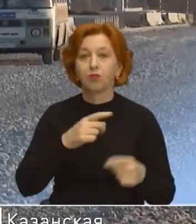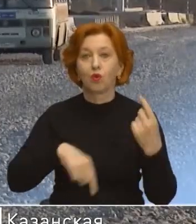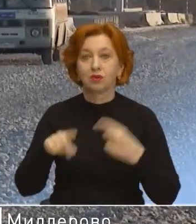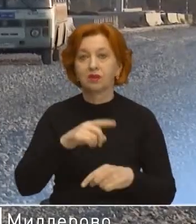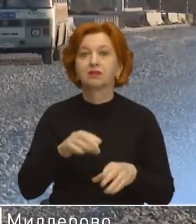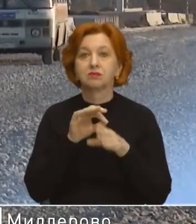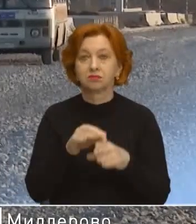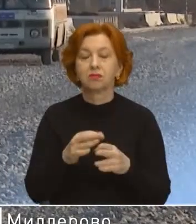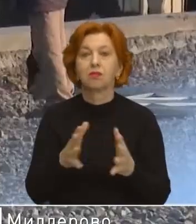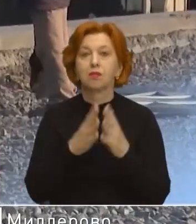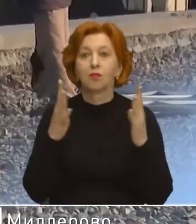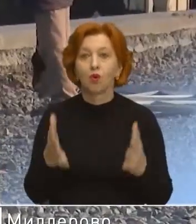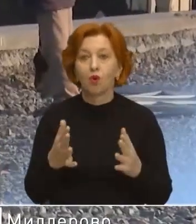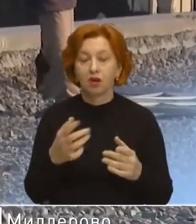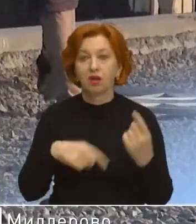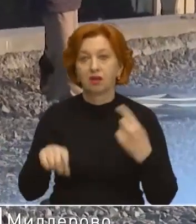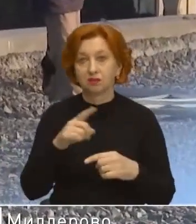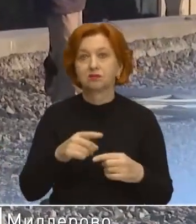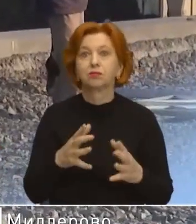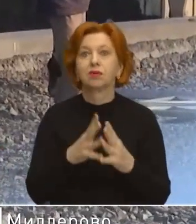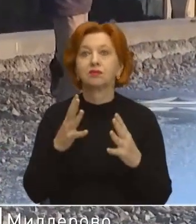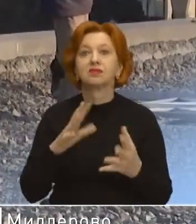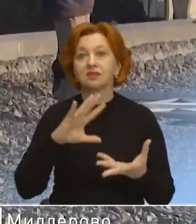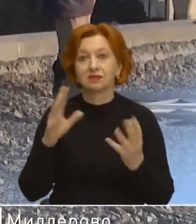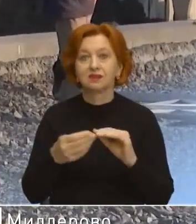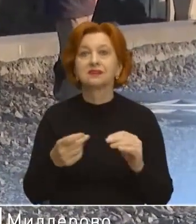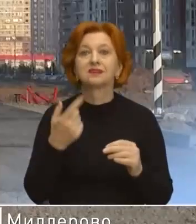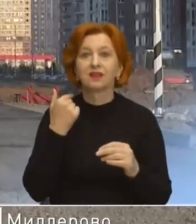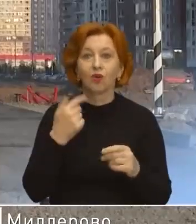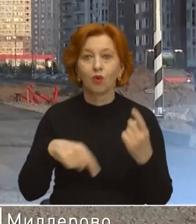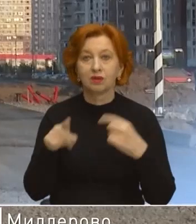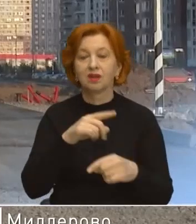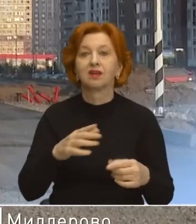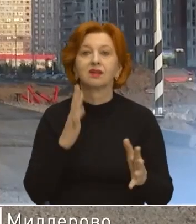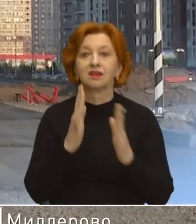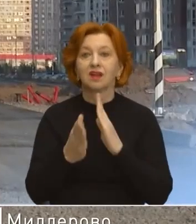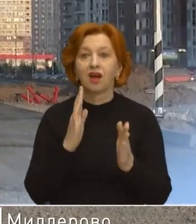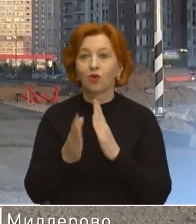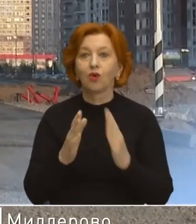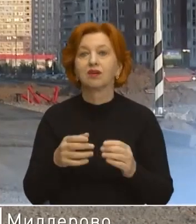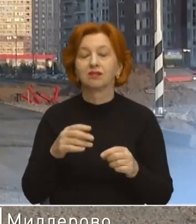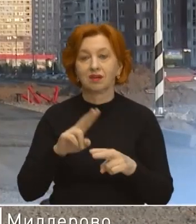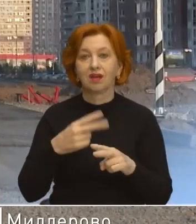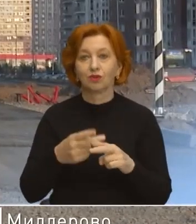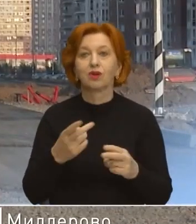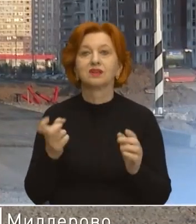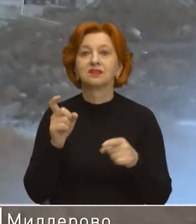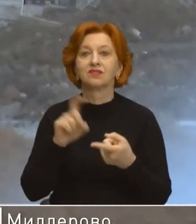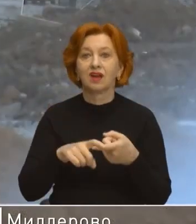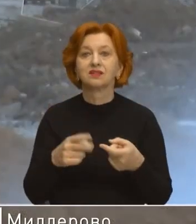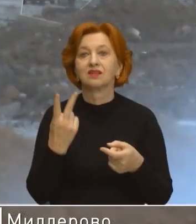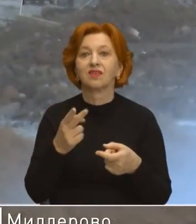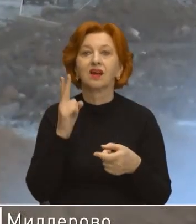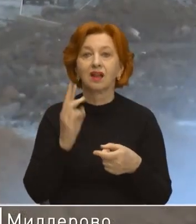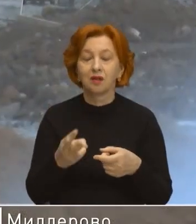Левенцовка проводят по улицам Еляна, Жданова, Ткачева и Еременко. Общая протяженность новых автодорог составит более 2 километра. На объектах